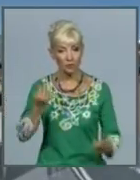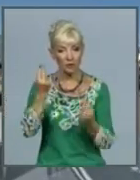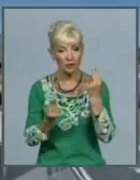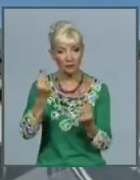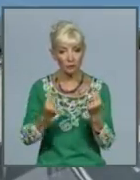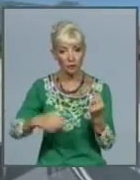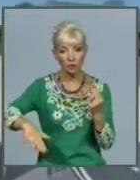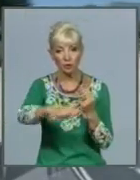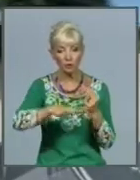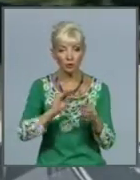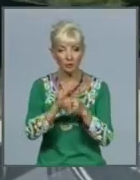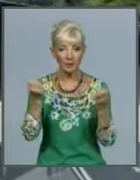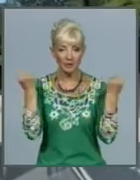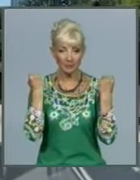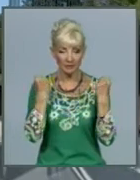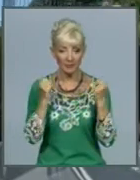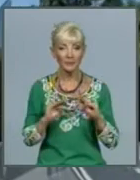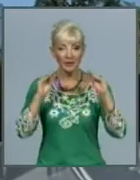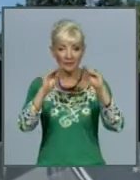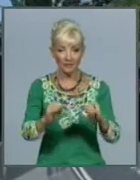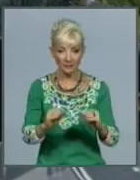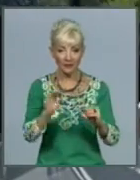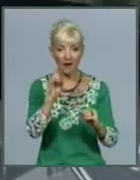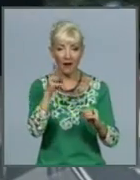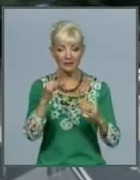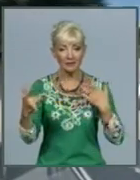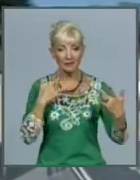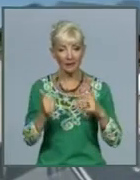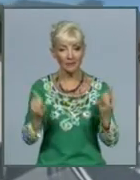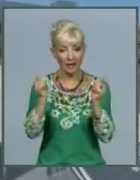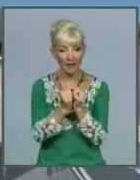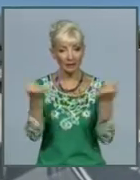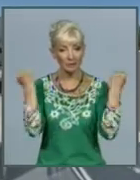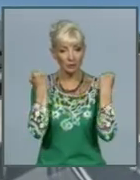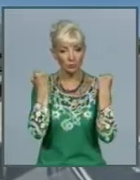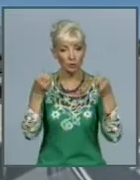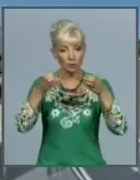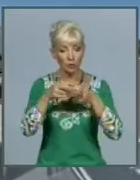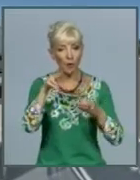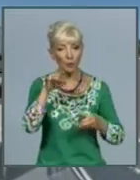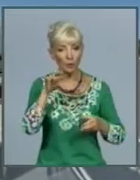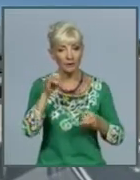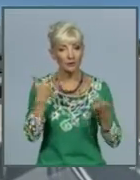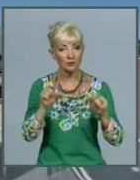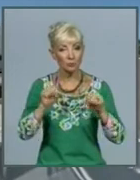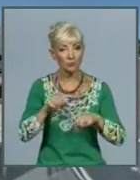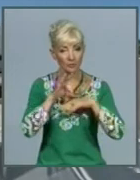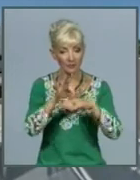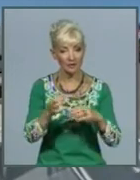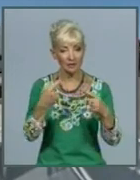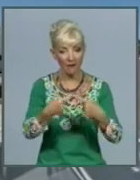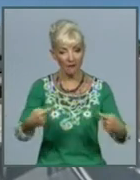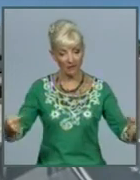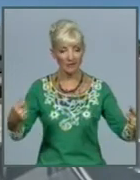спортивно. Встановили амфітеатр біля спорткомплексу «Політехун», де тепер можна проводити різні заходи. Чи то концерти, чи ті ж